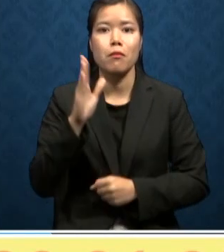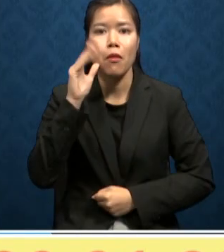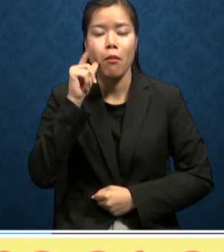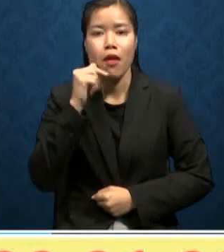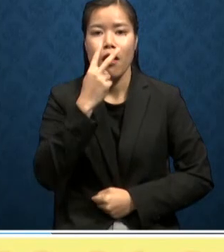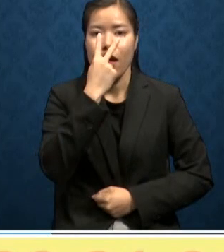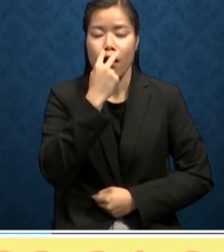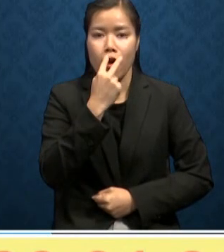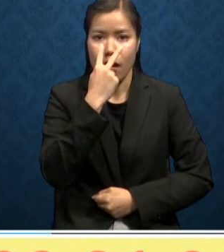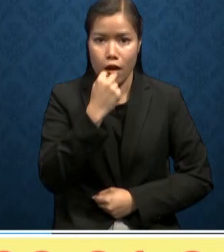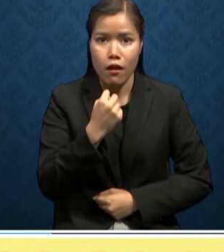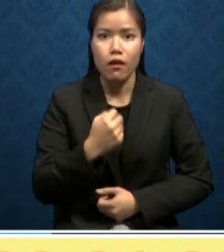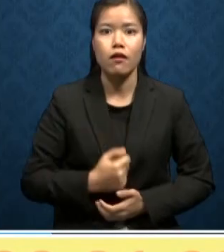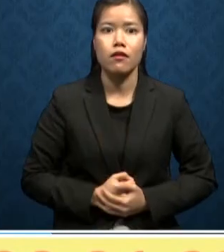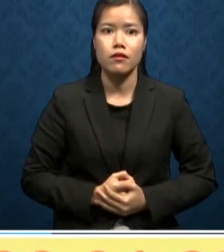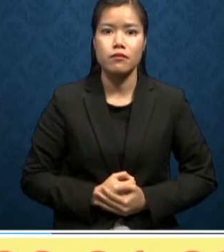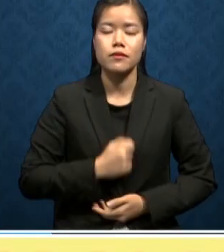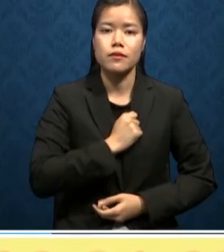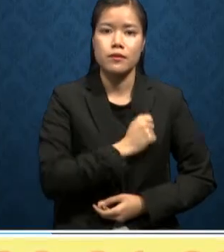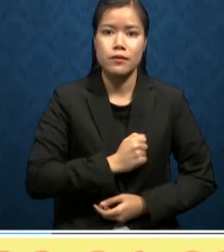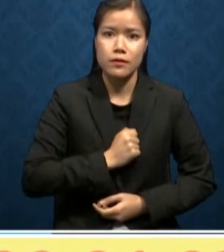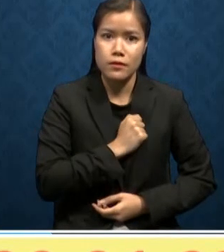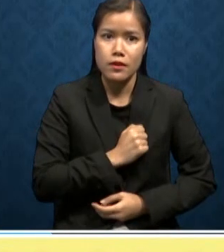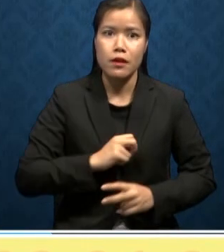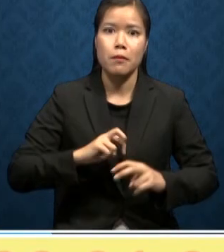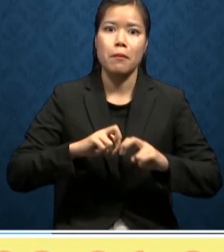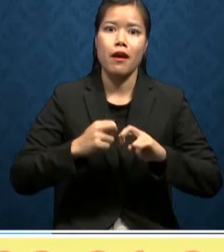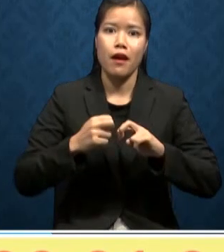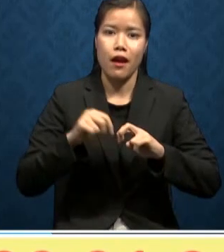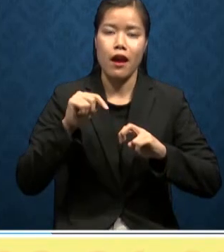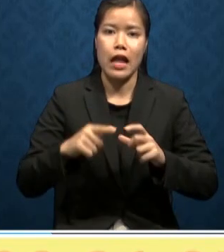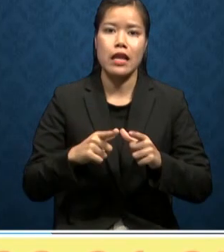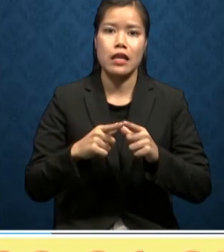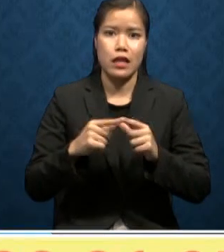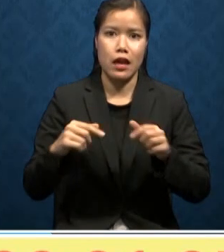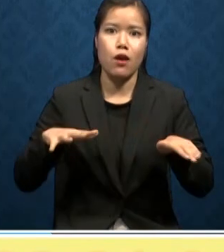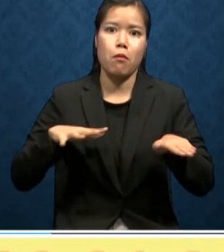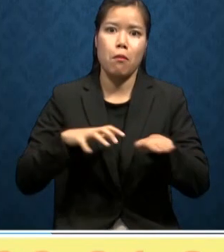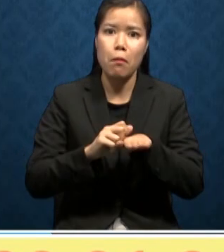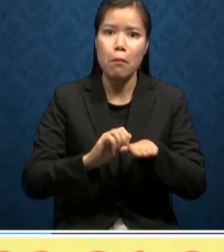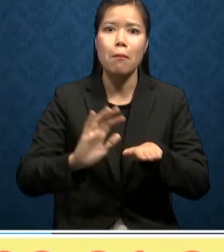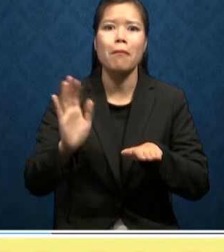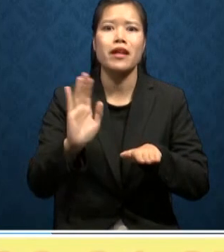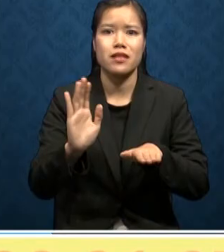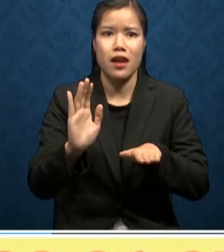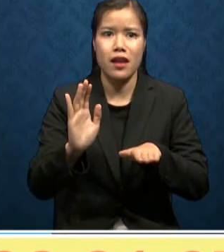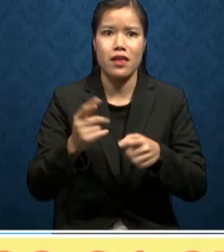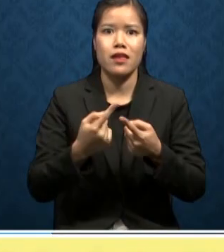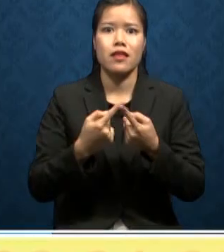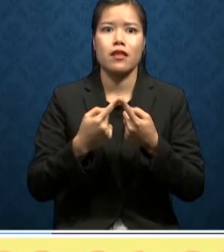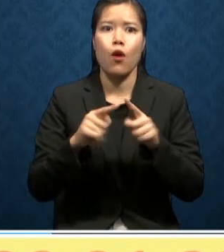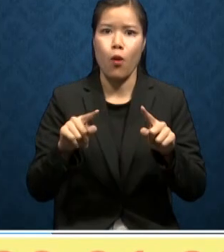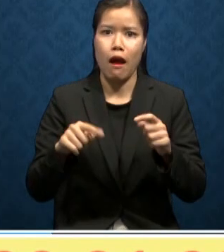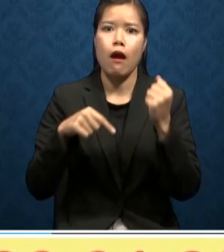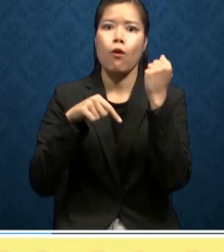มันเปควสรวจใจไม่ใช่เป็นเรื่องของ อุบัติเหตรครับแต่เรื่องเป็เรของการยักยน์